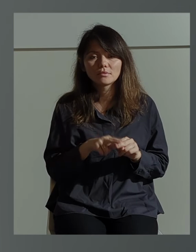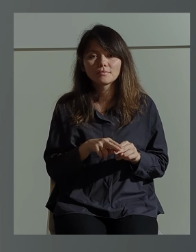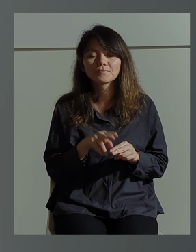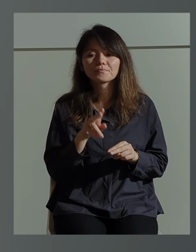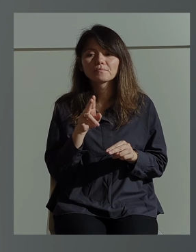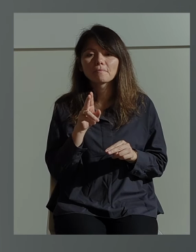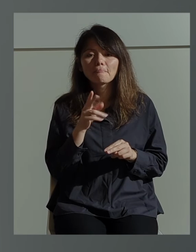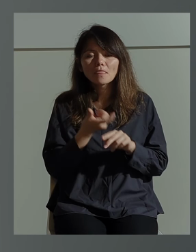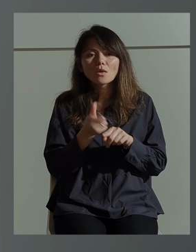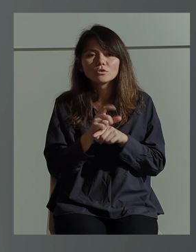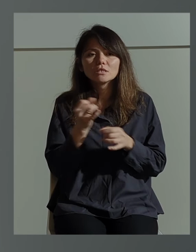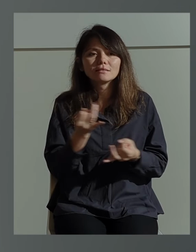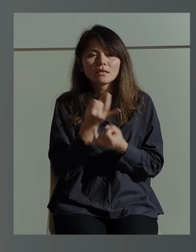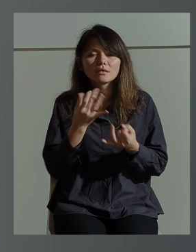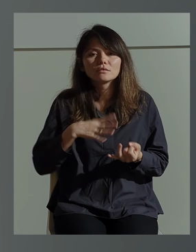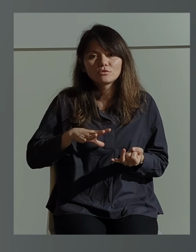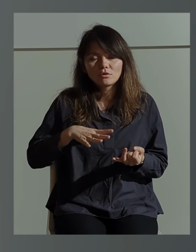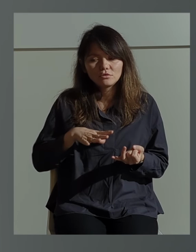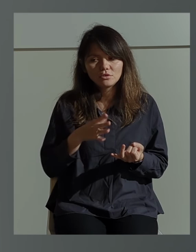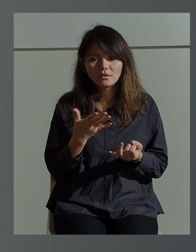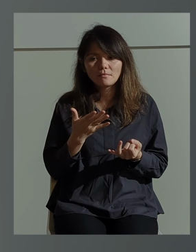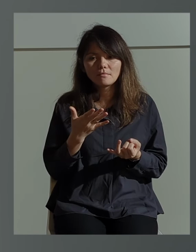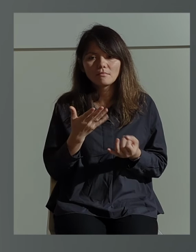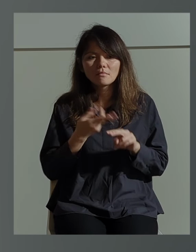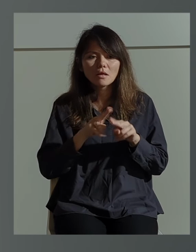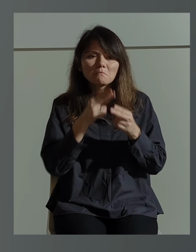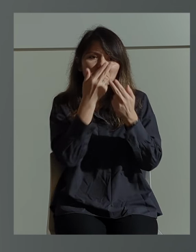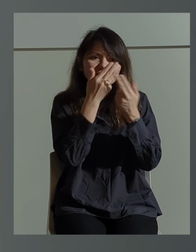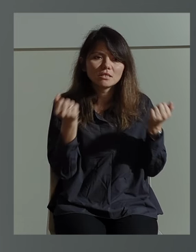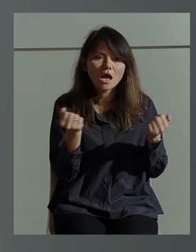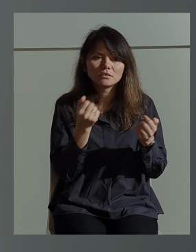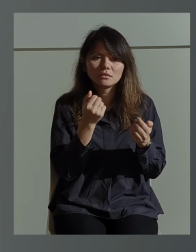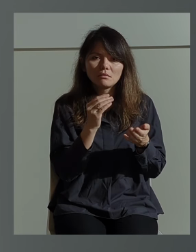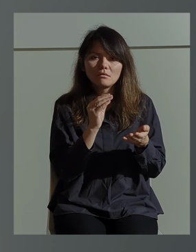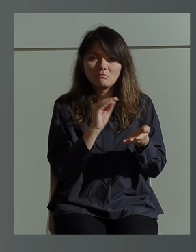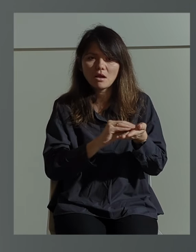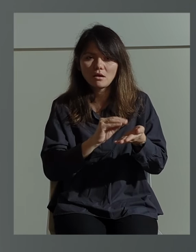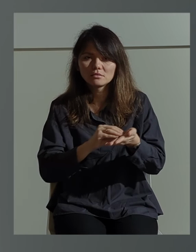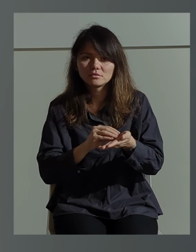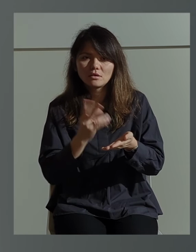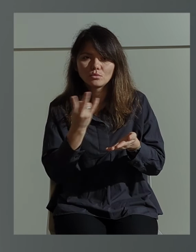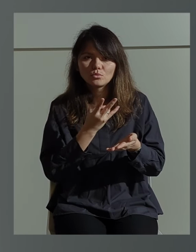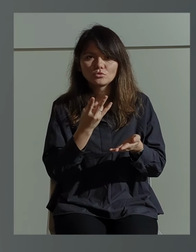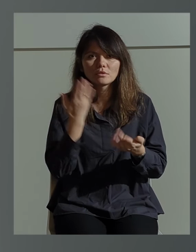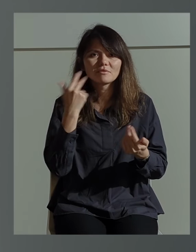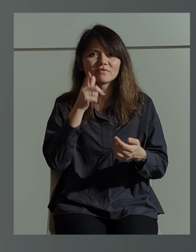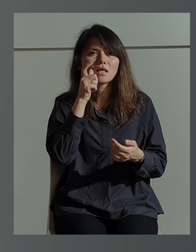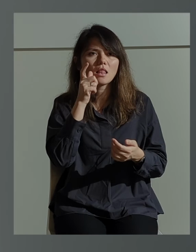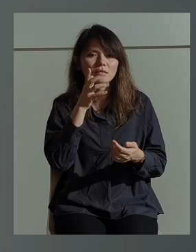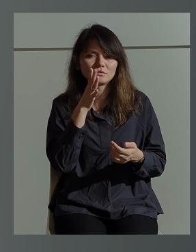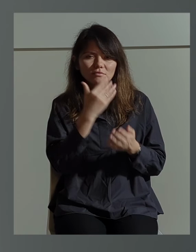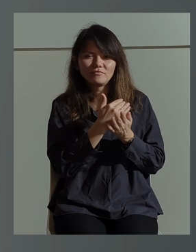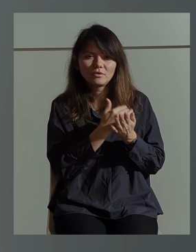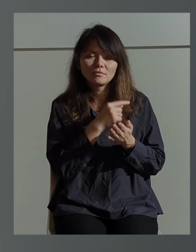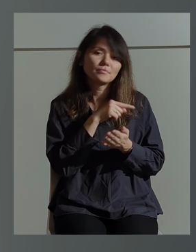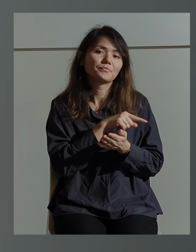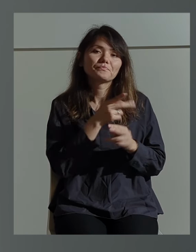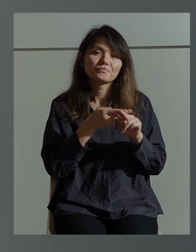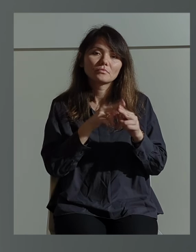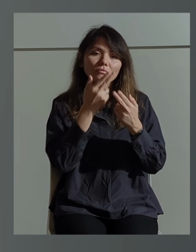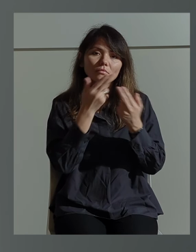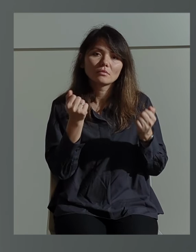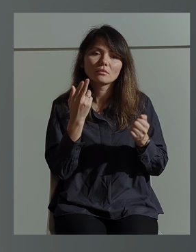это кстати очень интересно зачем вообще скажем признательные показания нужны были там например в сталинском режиме